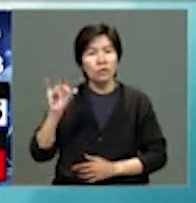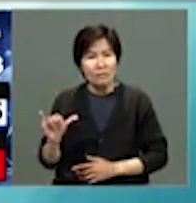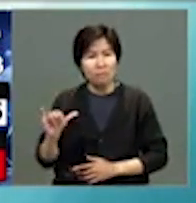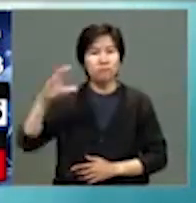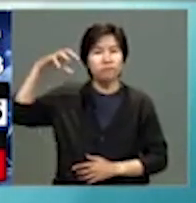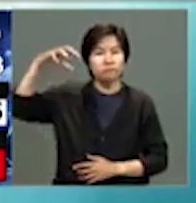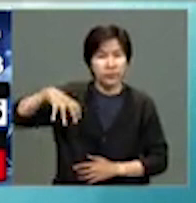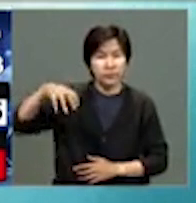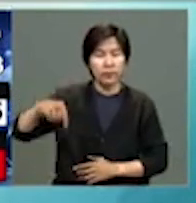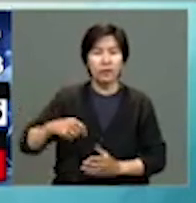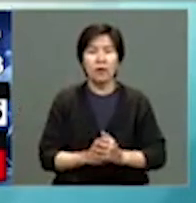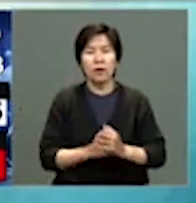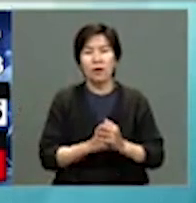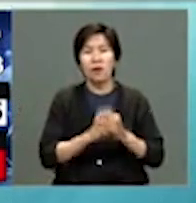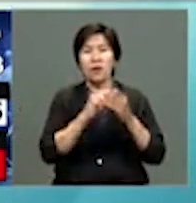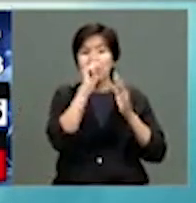ติดตามกติกาสากลเพื่อการออกกำลังกายเพื่อการฝึกซ้อมเพื่อการเรียนการสอนเล่นได้หมดแล้วนะครับทุกประเภทกีฬาแต่ถ้าจะมีการแข่งขันต้องไม่มีผู้ชมอันนี้ยังปกติผู้ชมก็คือทำให้เขาเข้ามารวมตัวกันเป็นจำนวนมากเพราะฉันแข็งได้เลยครับมีแต่ผู้แข่งนะครับเอ่อจะถ่ายทอดสดไปอะไรหลายได้แต่ว่าในตรงนั้นไม่ได้นะครับแล้วก็ที่สำคัญไม่มีกิจกรรมอื่นมาร่วมด้วยก็คือพวกกิจกรรมส่งเสริมการขายนู่นนี่นั่นนะครับอันนี้อย่างที่บอกจะมาใกล้ชิดกันอย่างนี้ก็ไม่ควรอยู่ตรงนั้นนะครับก็นำเรียนว่านี่คือสิ่งหนึ่งที่จะได้พักผ่อนคลายกันกีฬาก็จะเป็นตัวหนึ่งที่ทำให้เราจะส่งเสริมการออกกำลังกายก็จะช่วยทำให้ร่างกายแข็งแรงทุกท่านอยากจะเตะบอลอยากจะมีทีมใหญ่ๆยังไงก็ได้นะฮะแต่ว่านำเรียนว่ามีความเสี่ยงท่านก็ต้องดูแลสุขภาพของตัวเองก็บอกว่านักกีฬาทั้งหลายเนี่ยค่าตัวแพงๆ